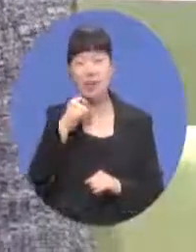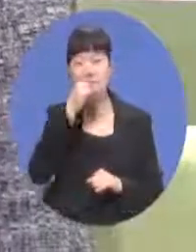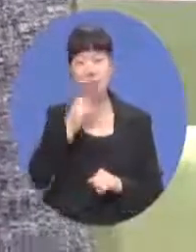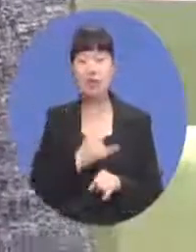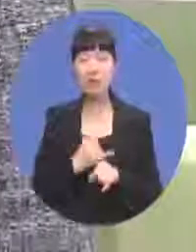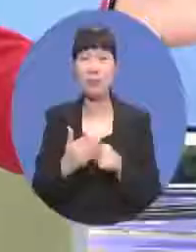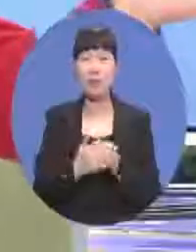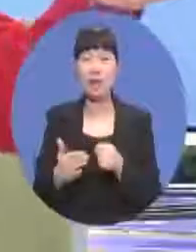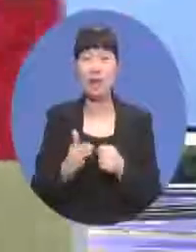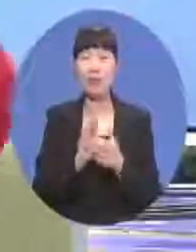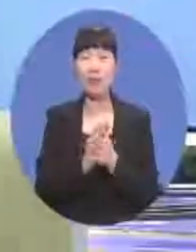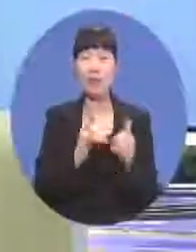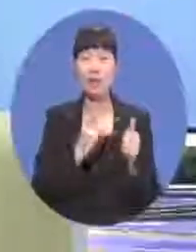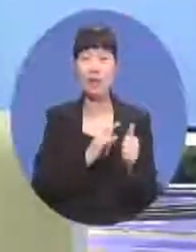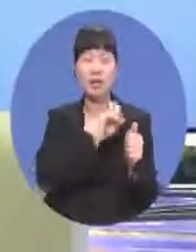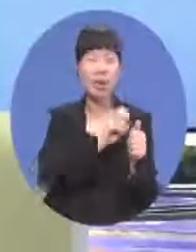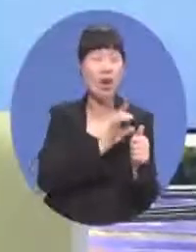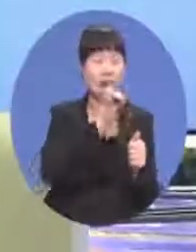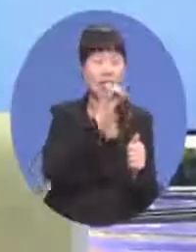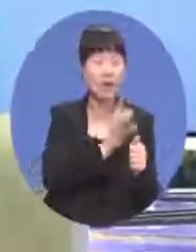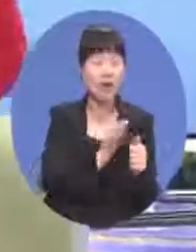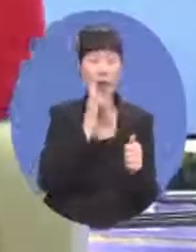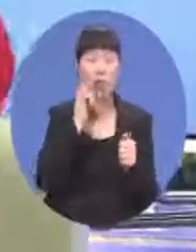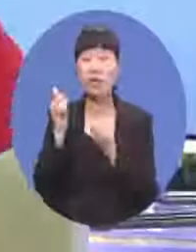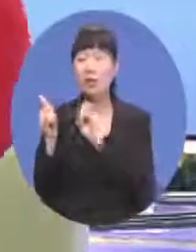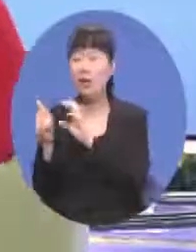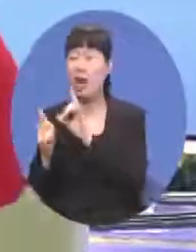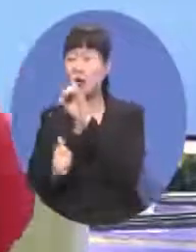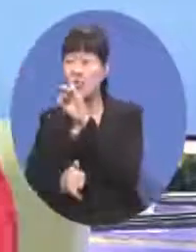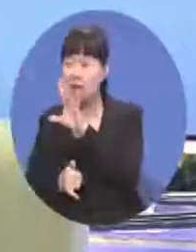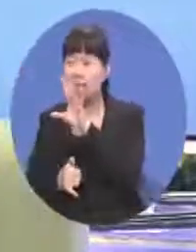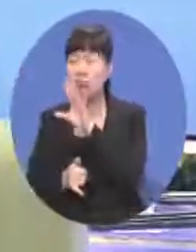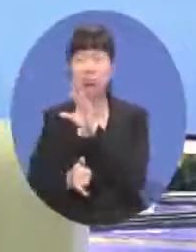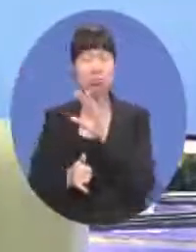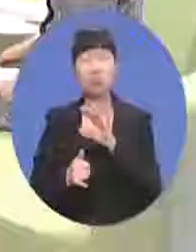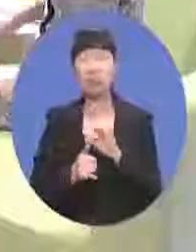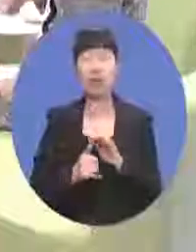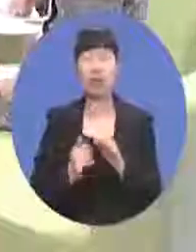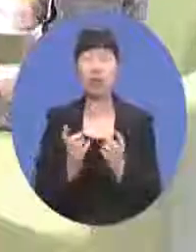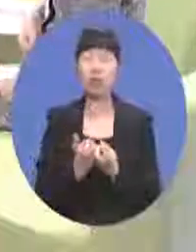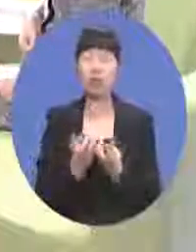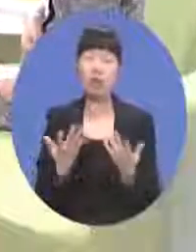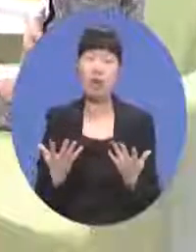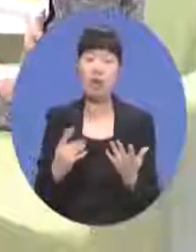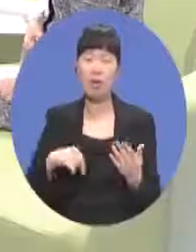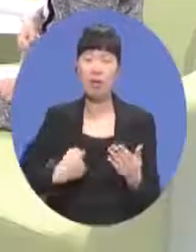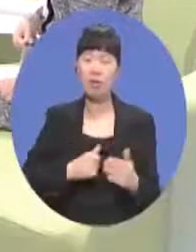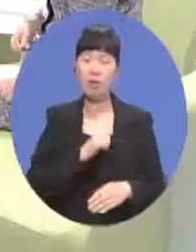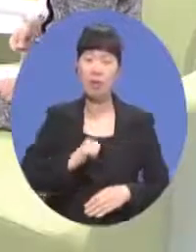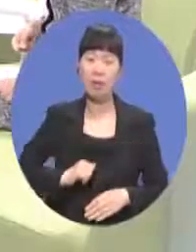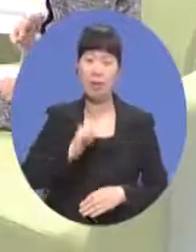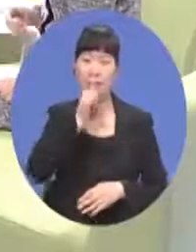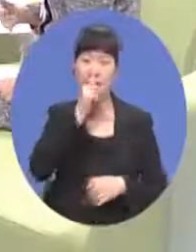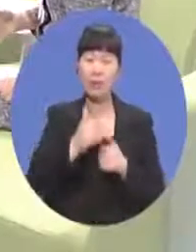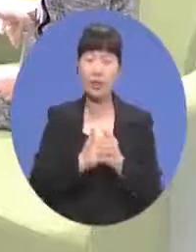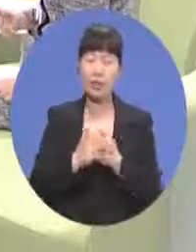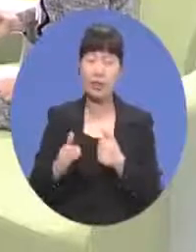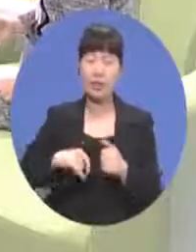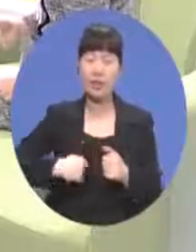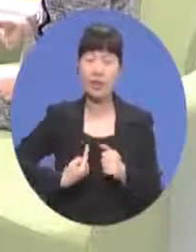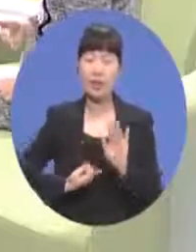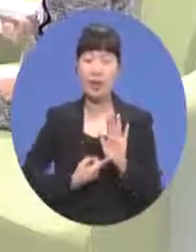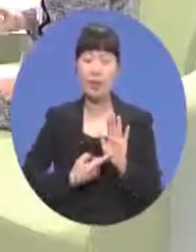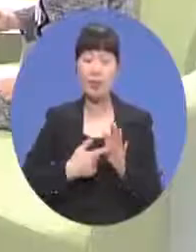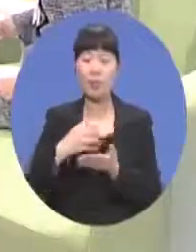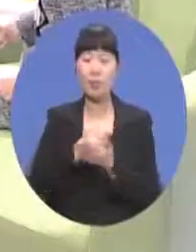되면서 친구한테 가서도 안 되고 네. 부모한테 그렇죠. 가서도 안 되고 완전히 아무 데서도 안 된다고 생각을 해. 그냥 그렇죠? 혼자 참게 되면서 아이는 어떤 자기